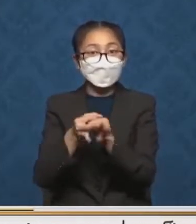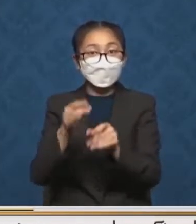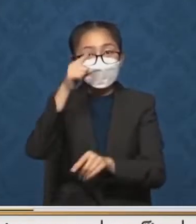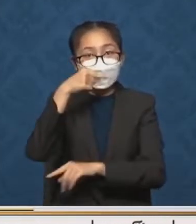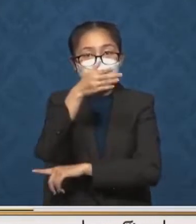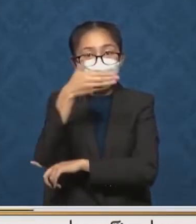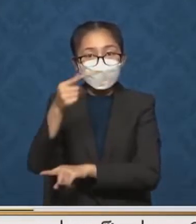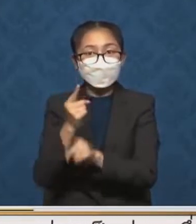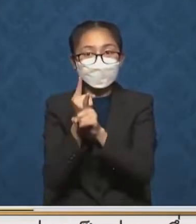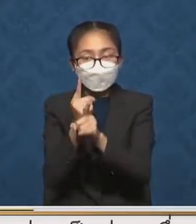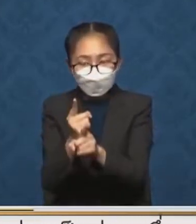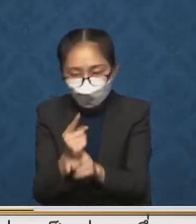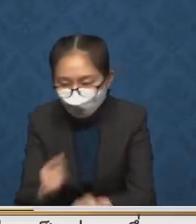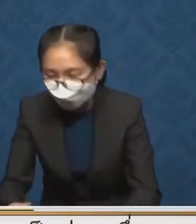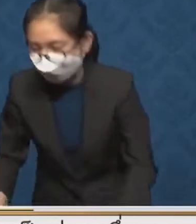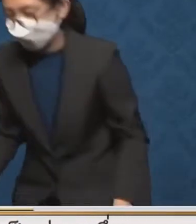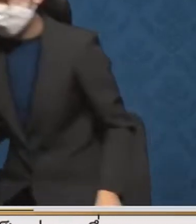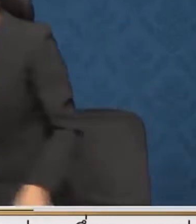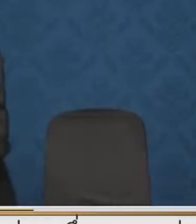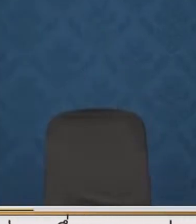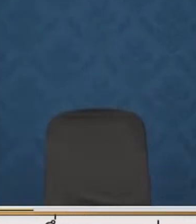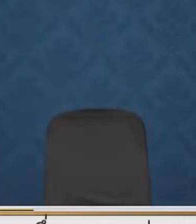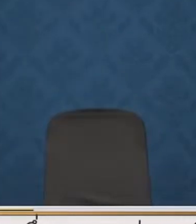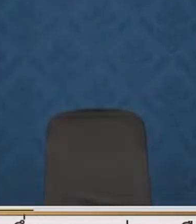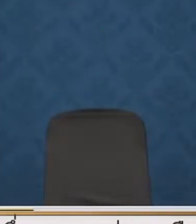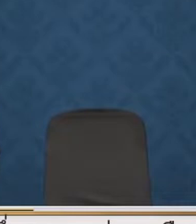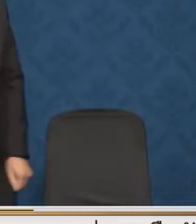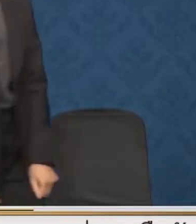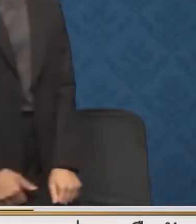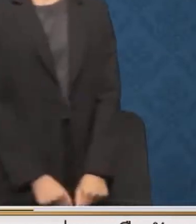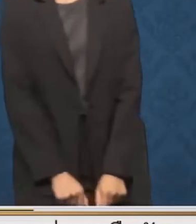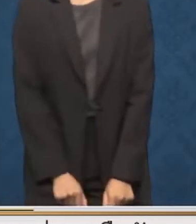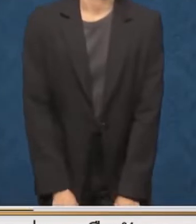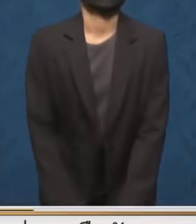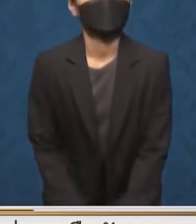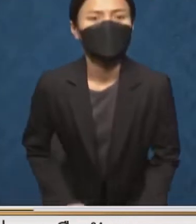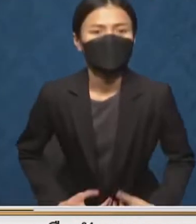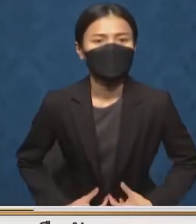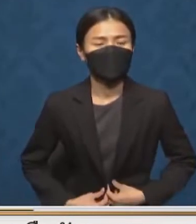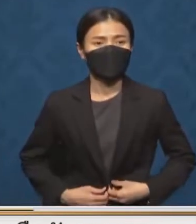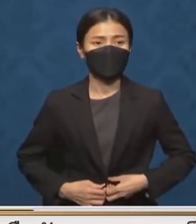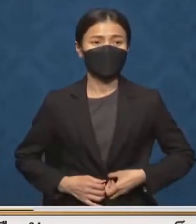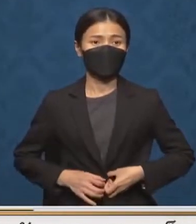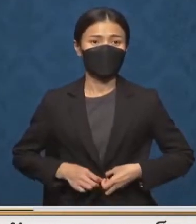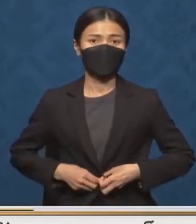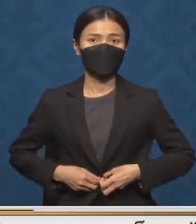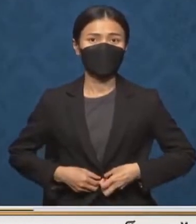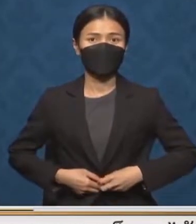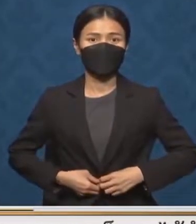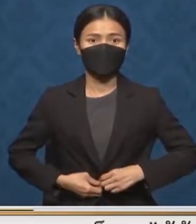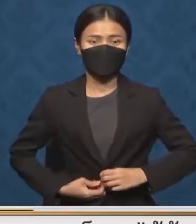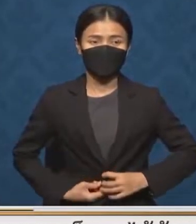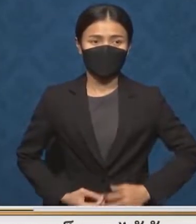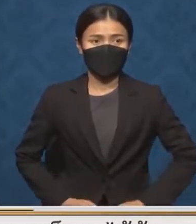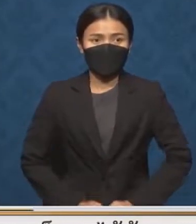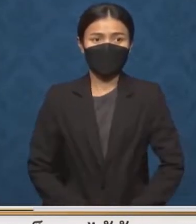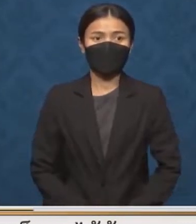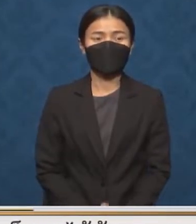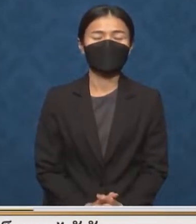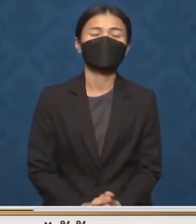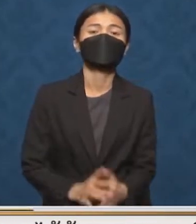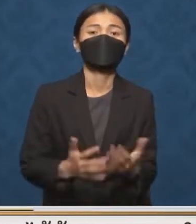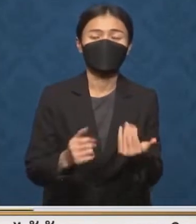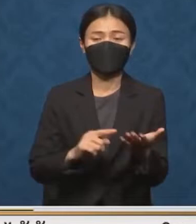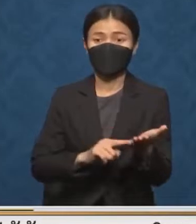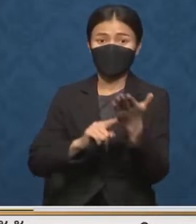วันที่ 11 ส่งหาคม 2,564ธรรธานครับหรายการนี้มีการของวประมาณมาในปี 65 ทั้ง